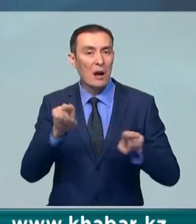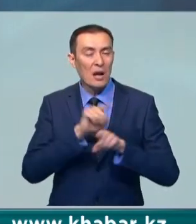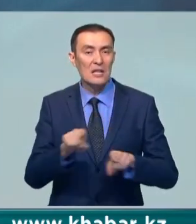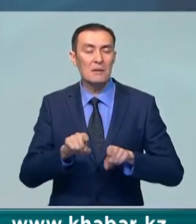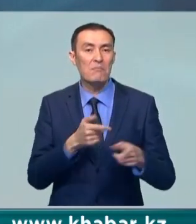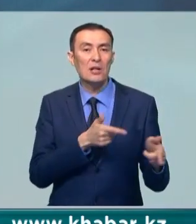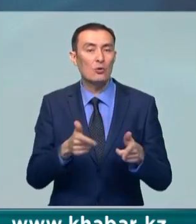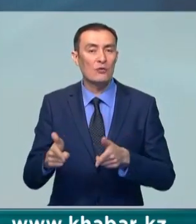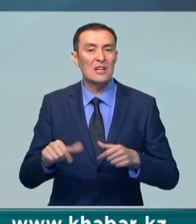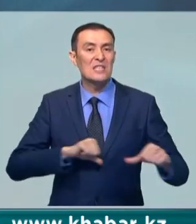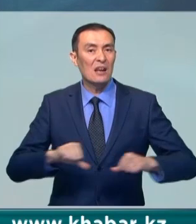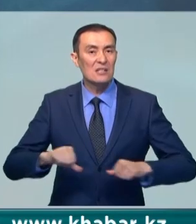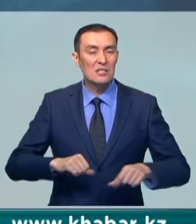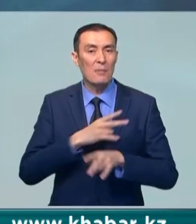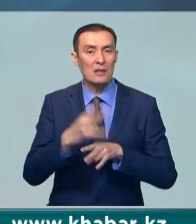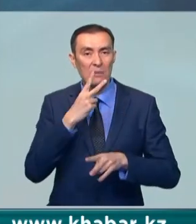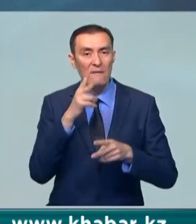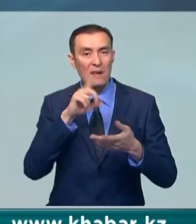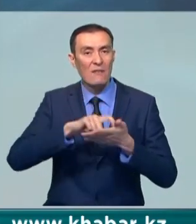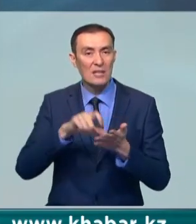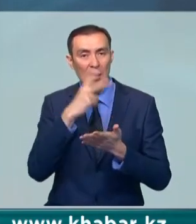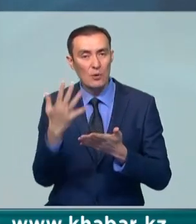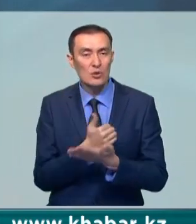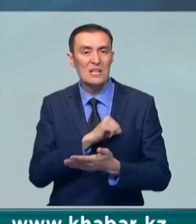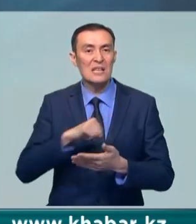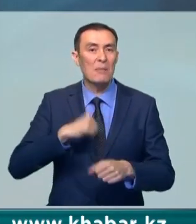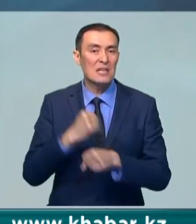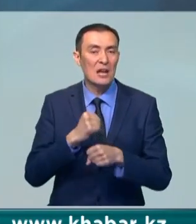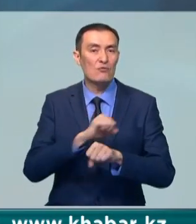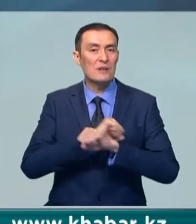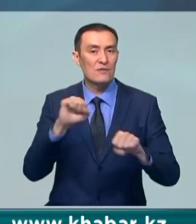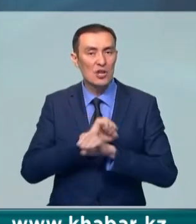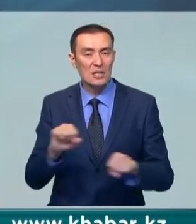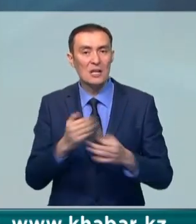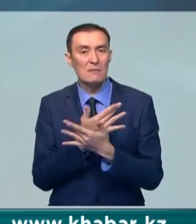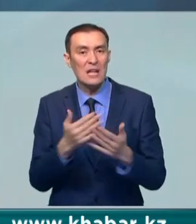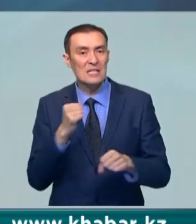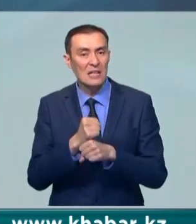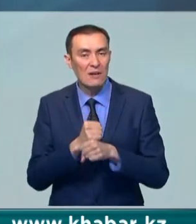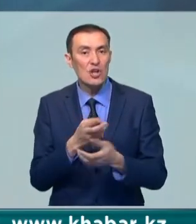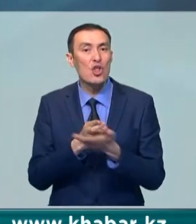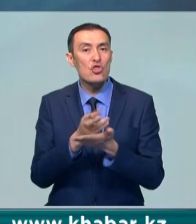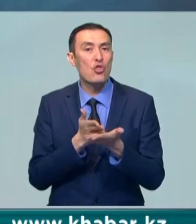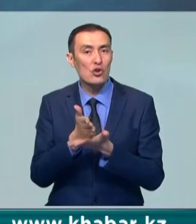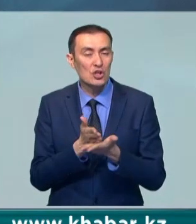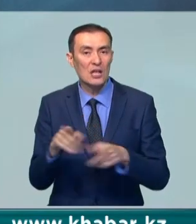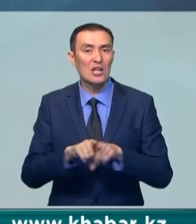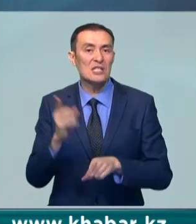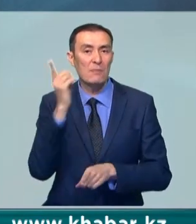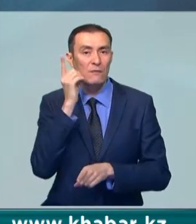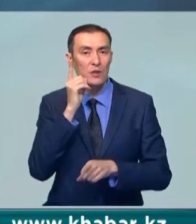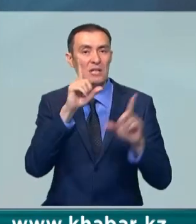террористическим актом в их квартире обнаружили самодельную взрывчатку компоненты для ее изготовления и ножи а также смартфон с